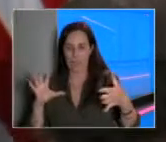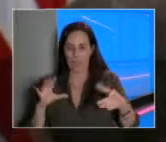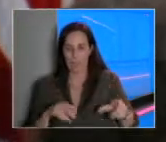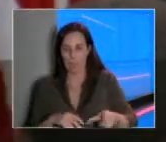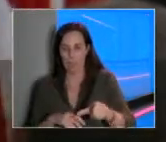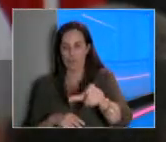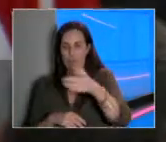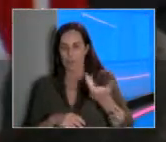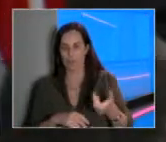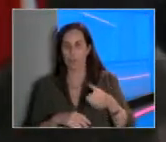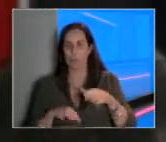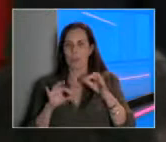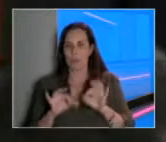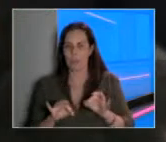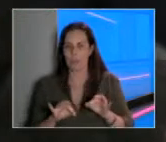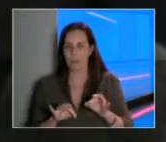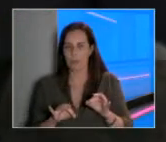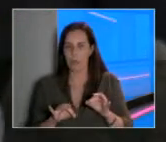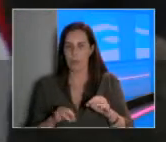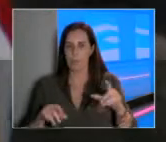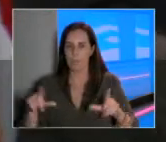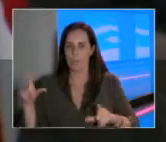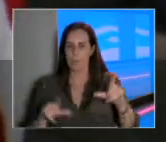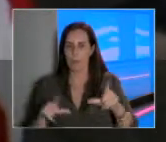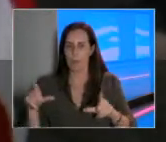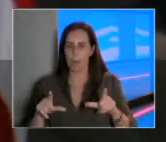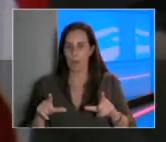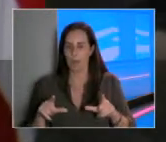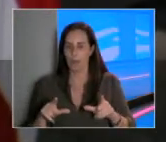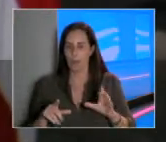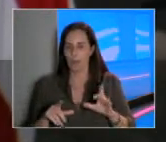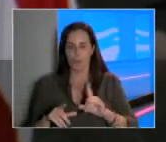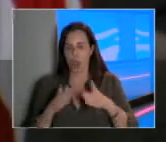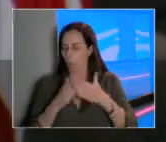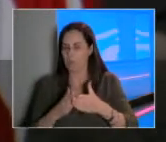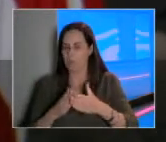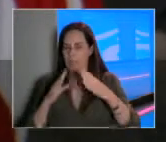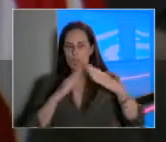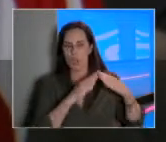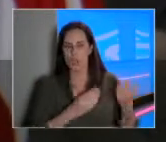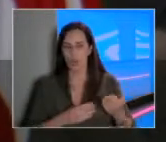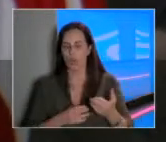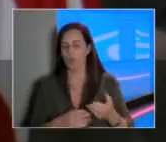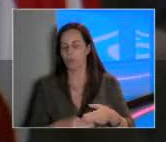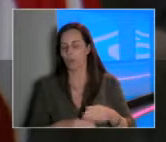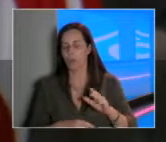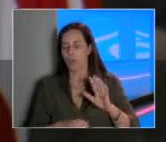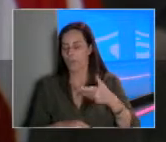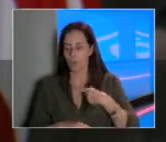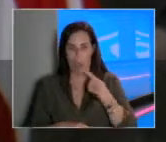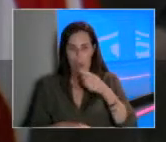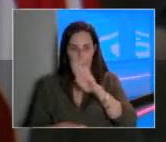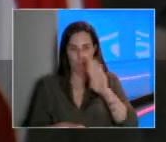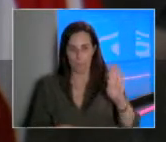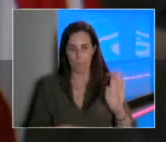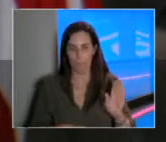מהכבישים הראשיים, היא בעצם מפה שחונקת את ההתיישבות ולא תורמת להתיישבות. ובעצם מה שאנחנו אמרנו לראש